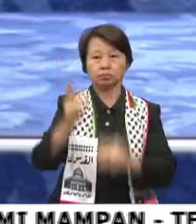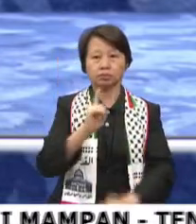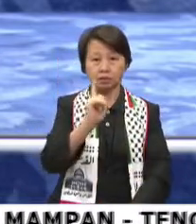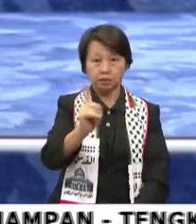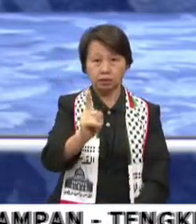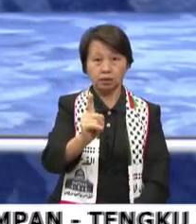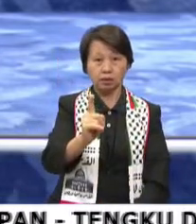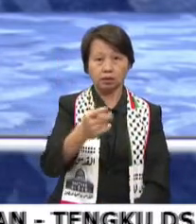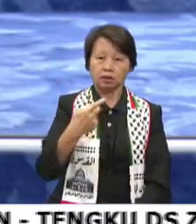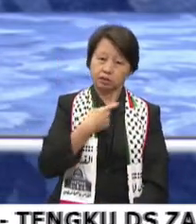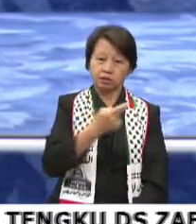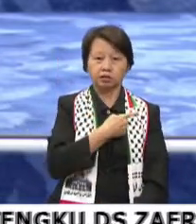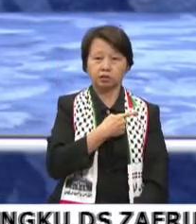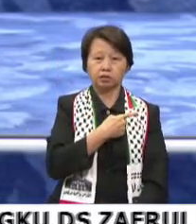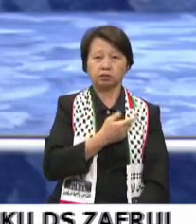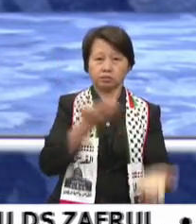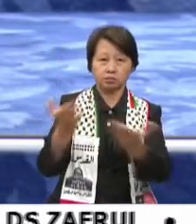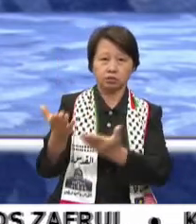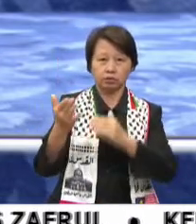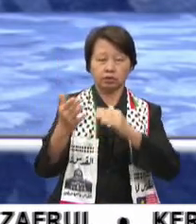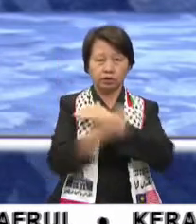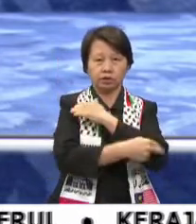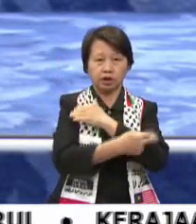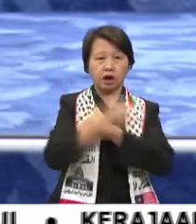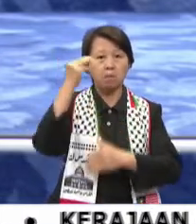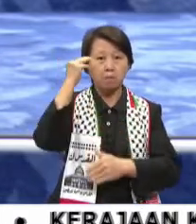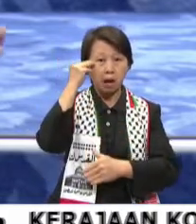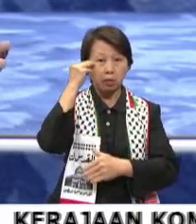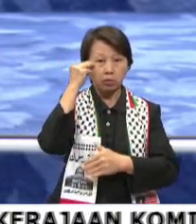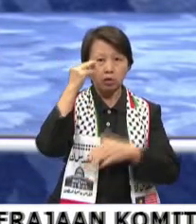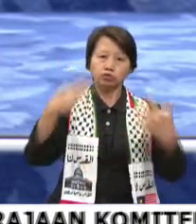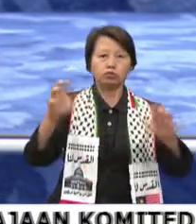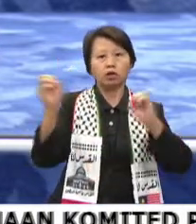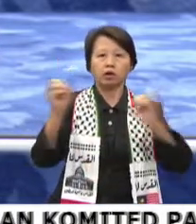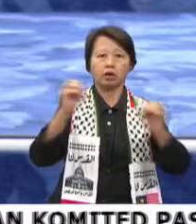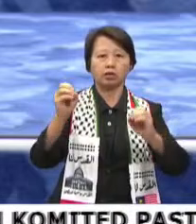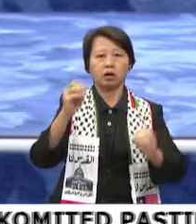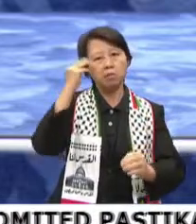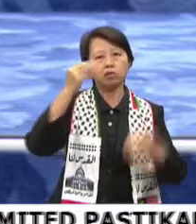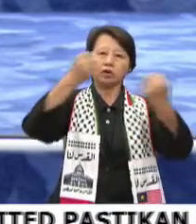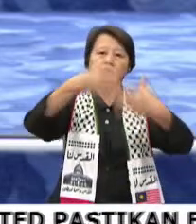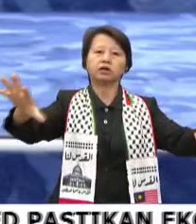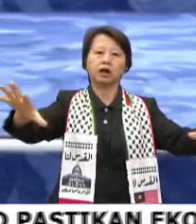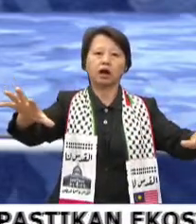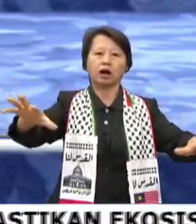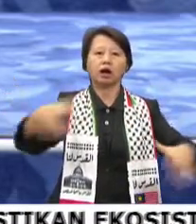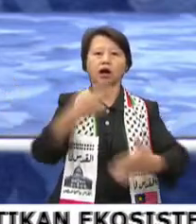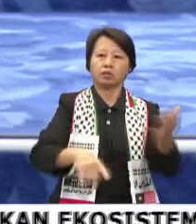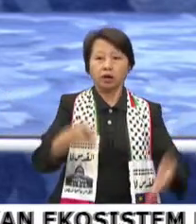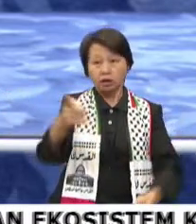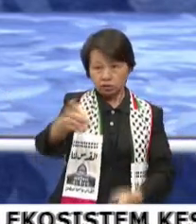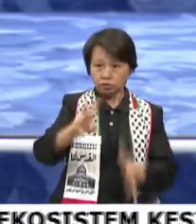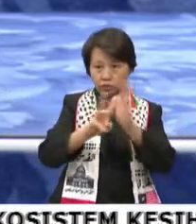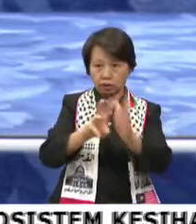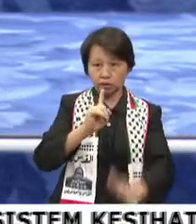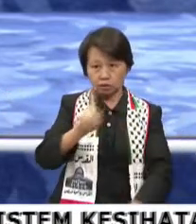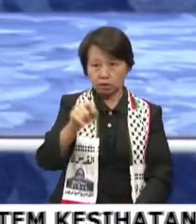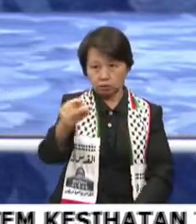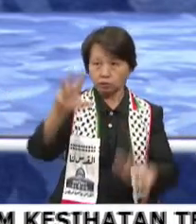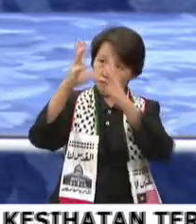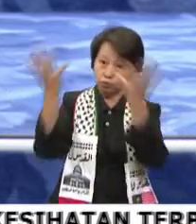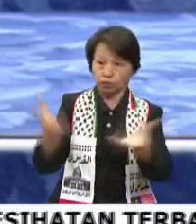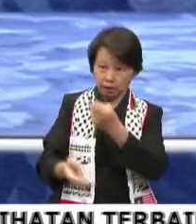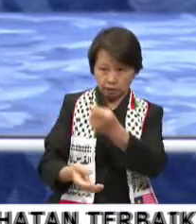Islam kita bahwa negara Melayu sudah tidak ada pimpinan Melayu sudah hilang apa dia saja wak Islam dalam